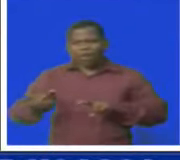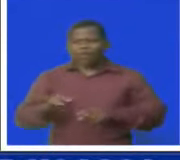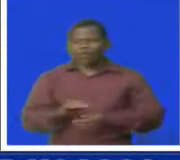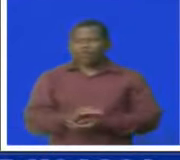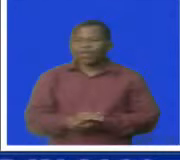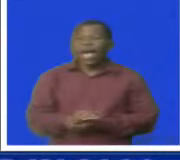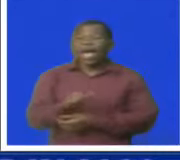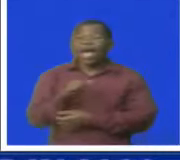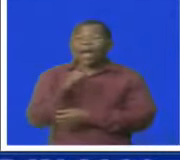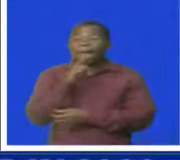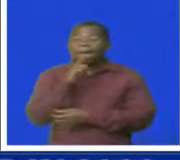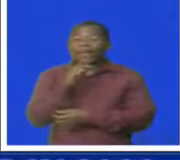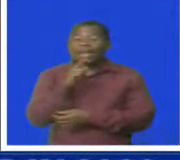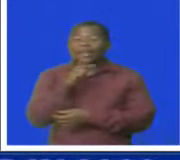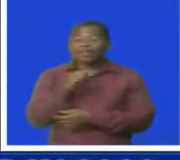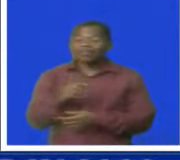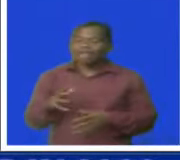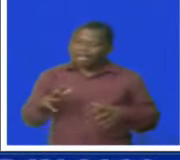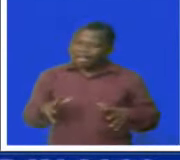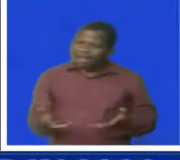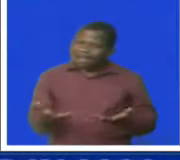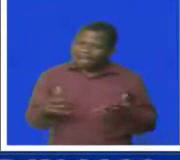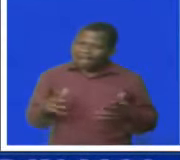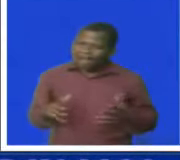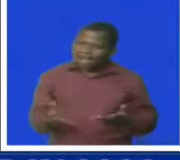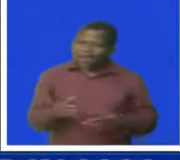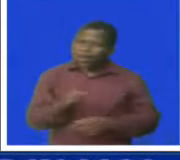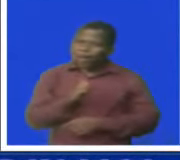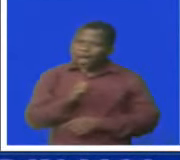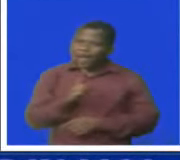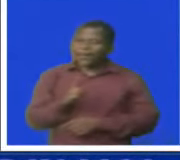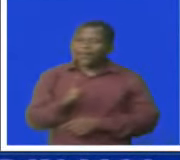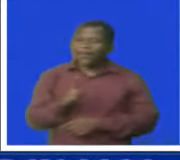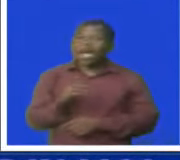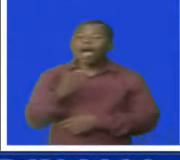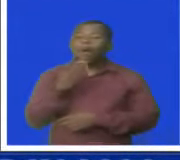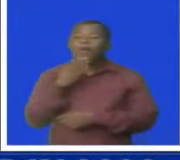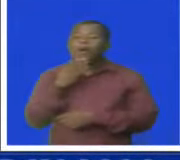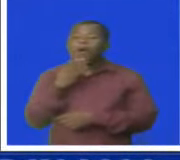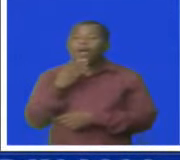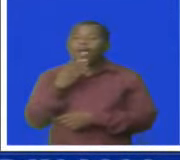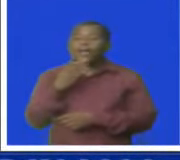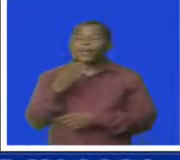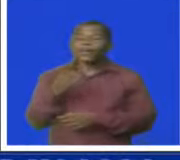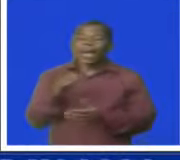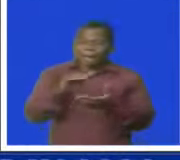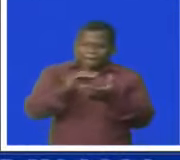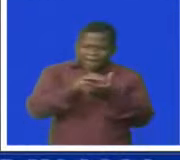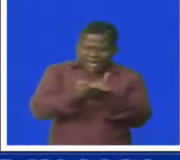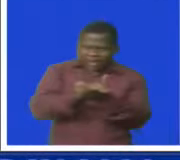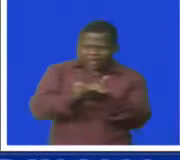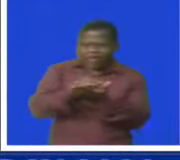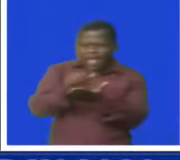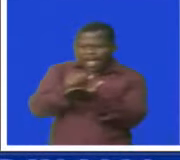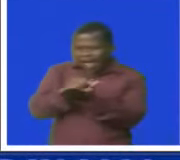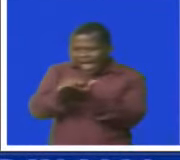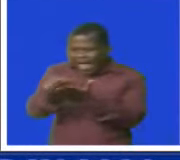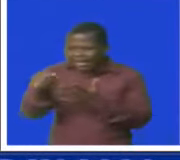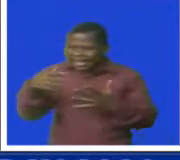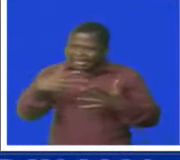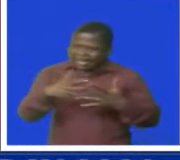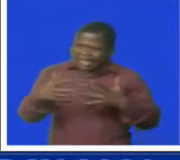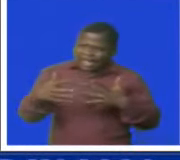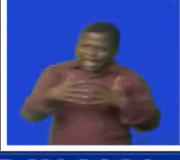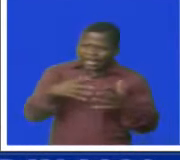nebantwana babo laba bafana noma ayohlehla kuze labantwana batawufunza ngemasiko emaswati lahambisa embili